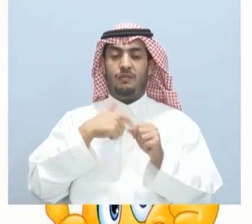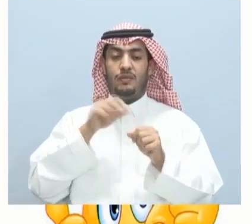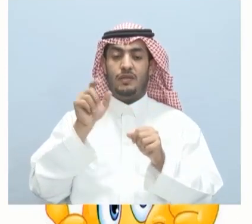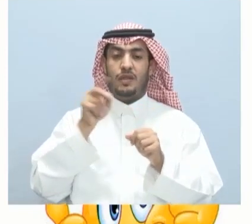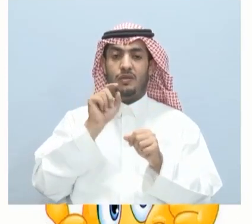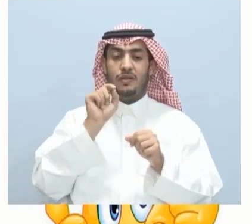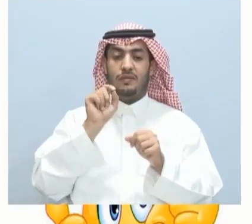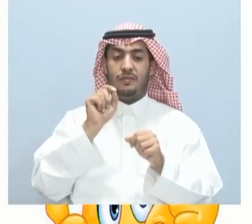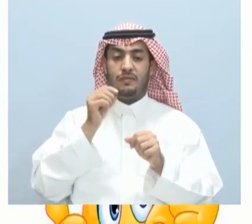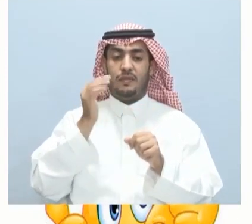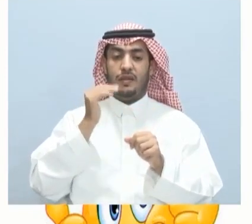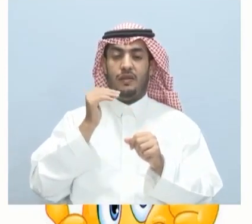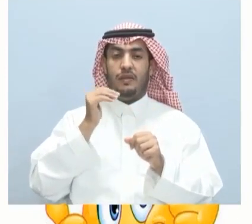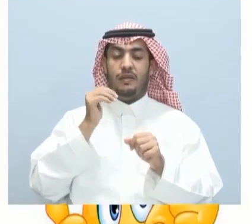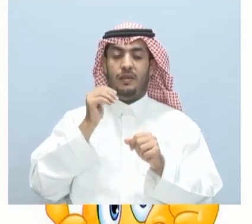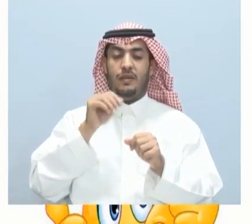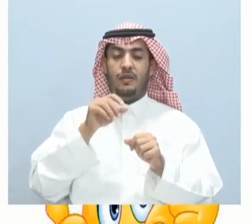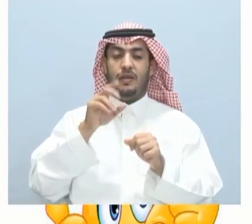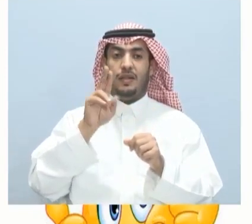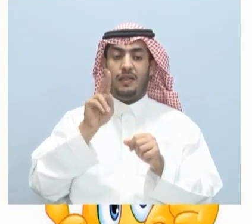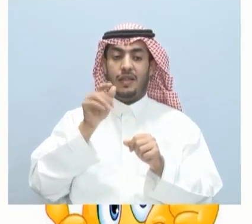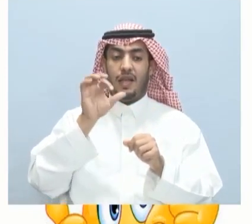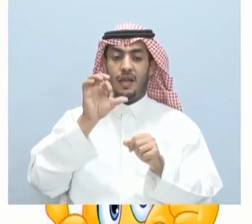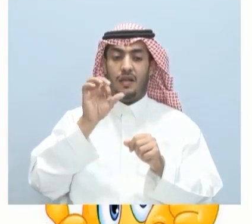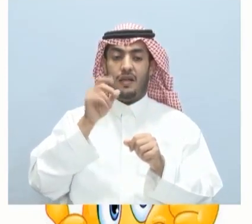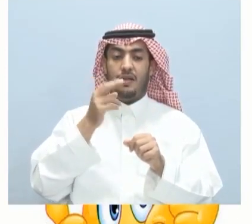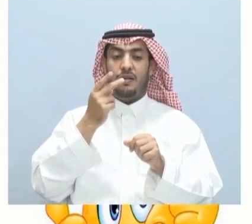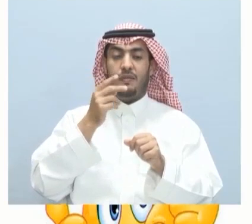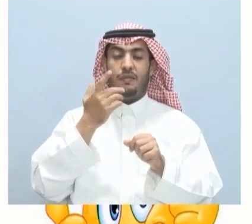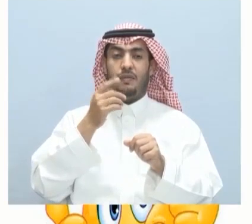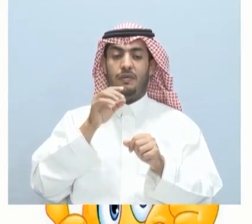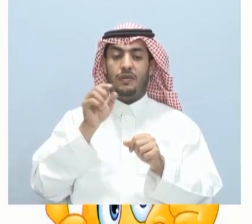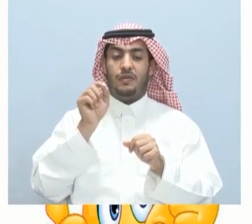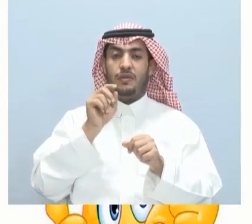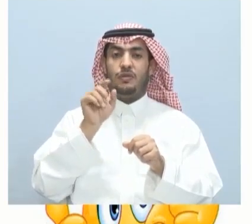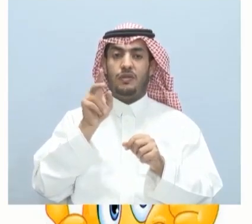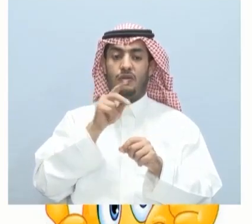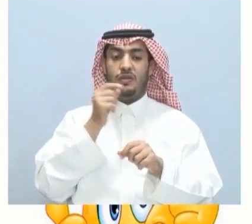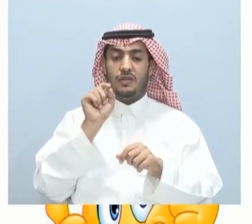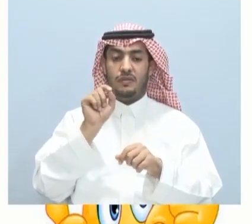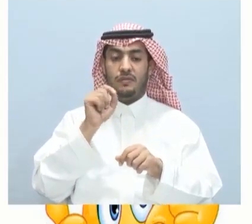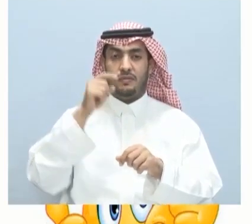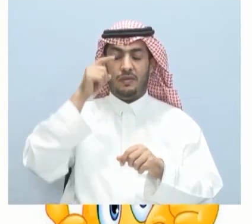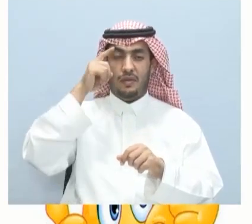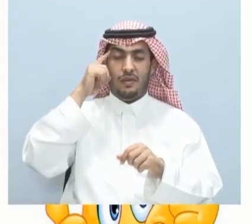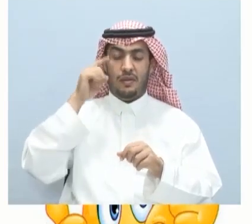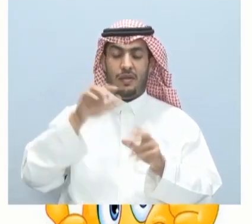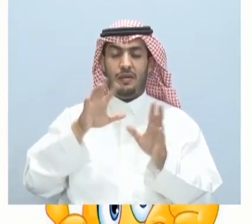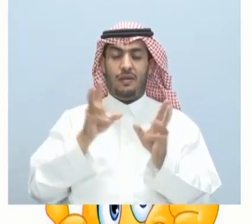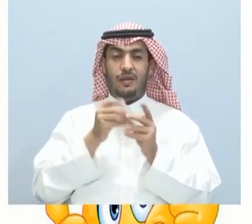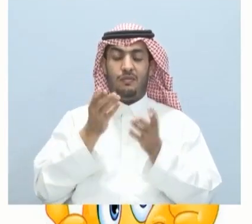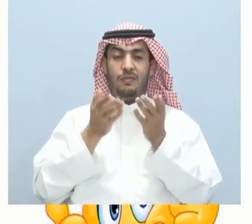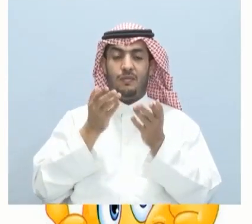صفر كذلك مجموع التاو رقم اين كم يساوي صفر عندما ابرمج هذه